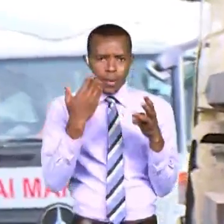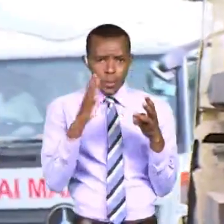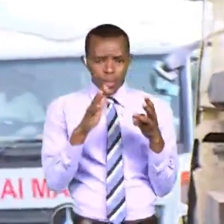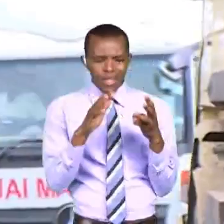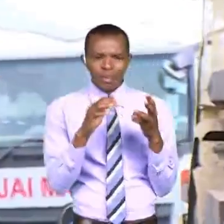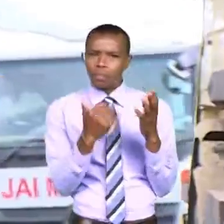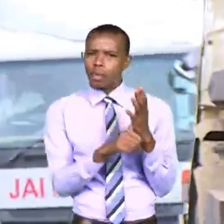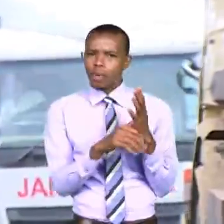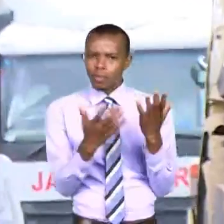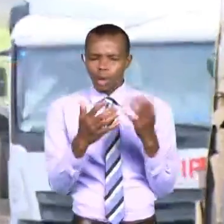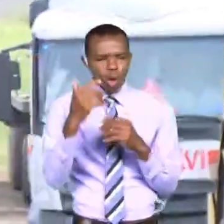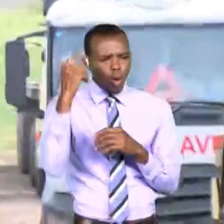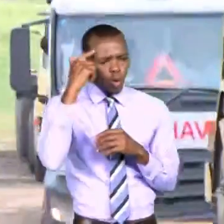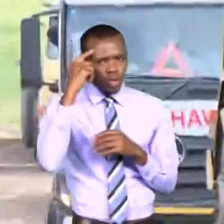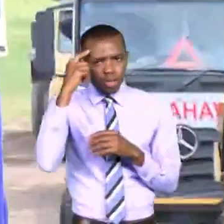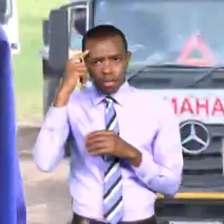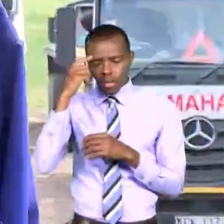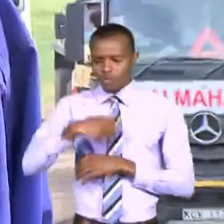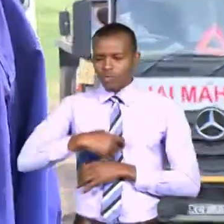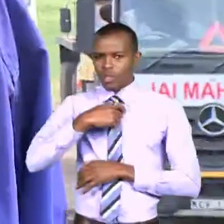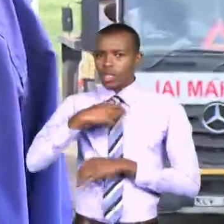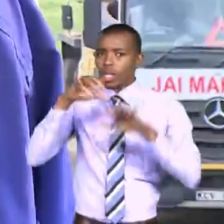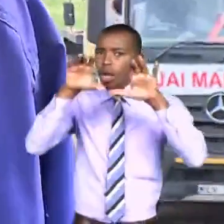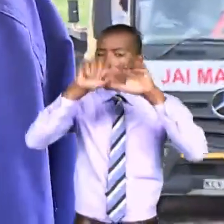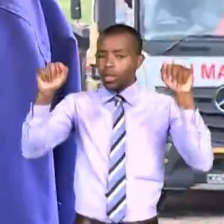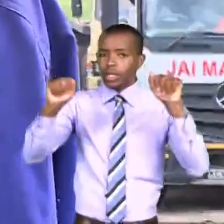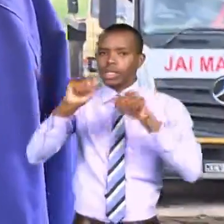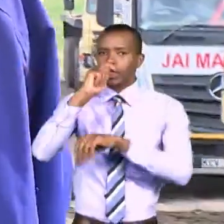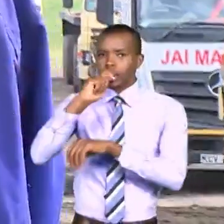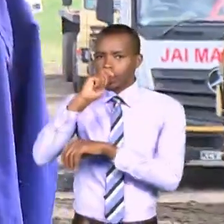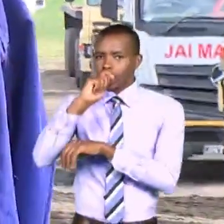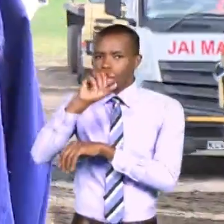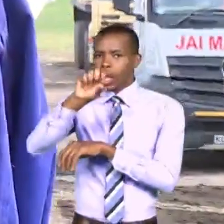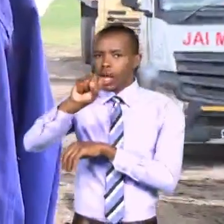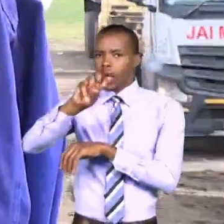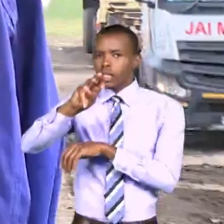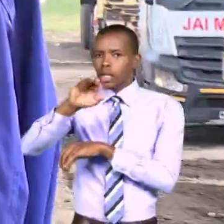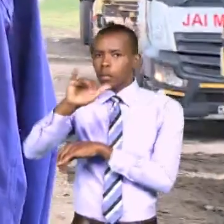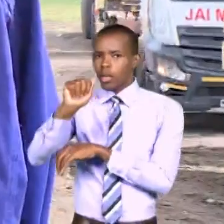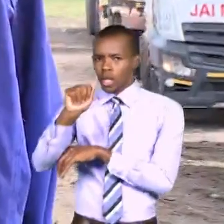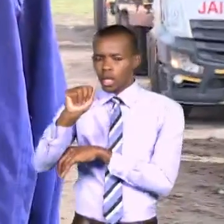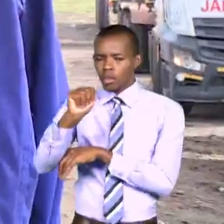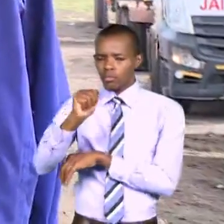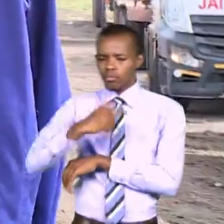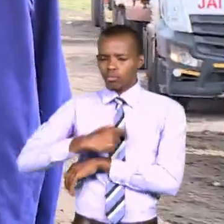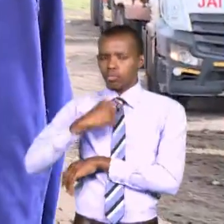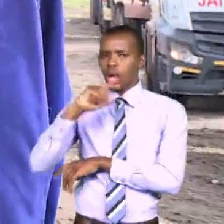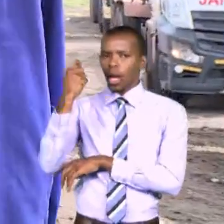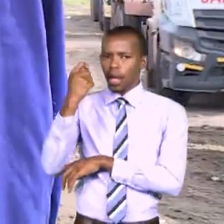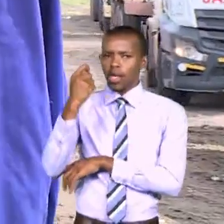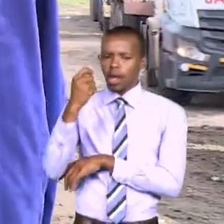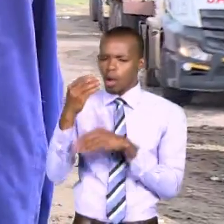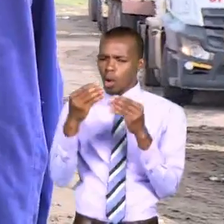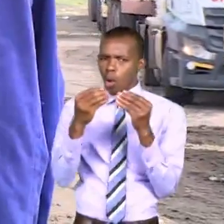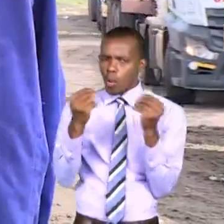matatizo. Unadhani kwamba kuwasili kwa rais, kwa mfano rais wa Tanzania Hamia Hassan Suluhu katika taifa hili, kuna mzozo ambao